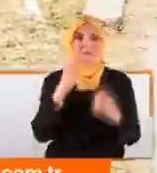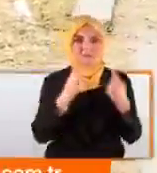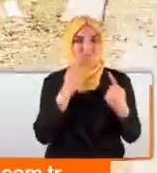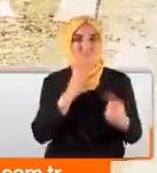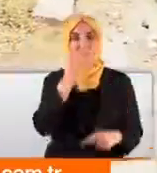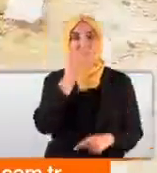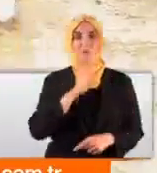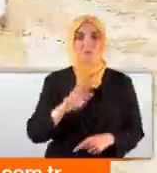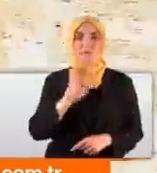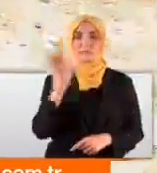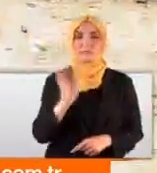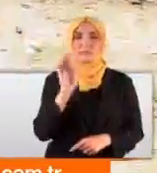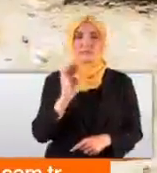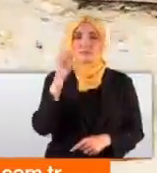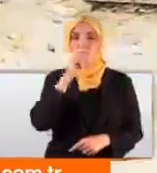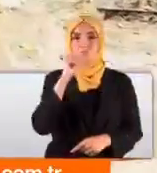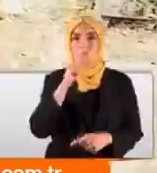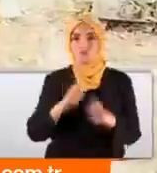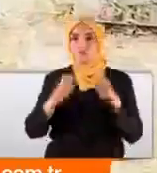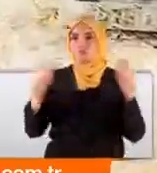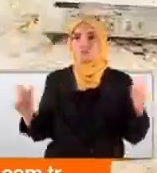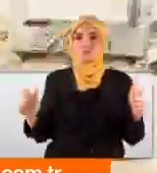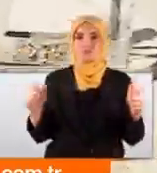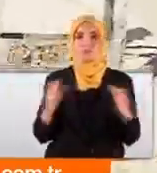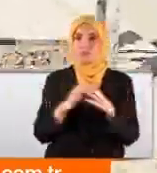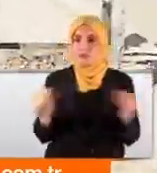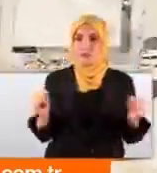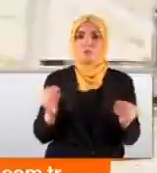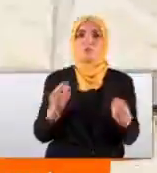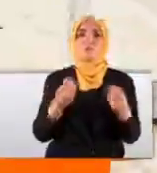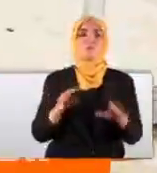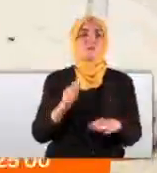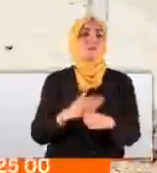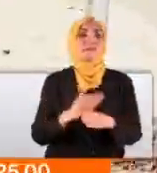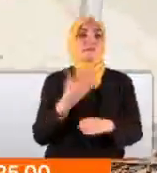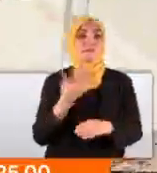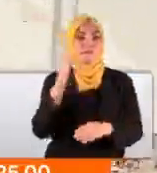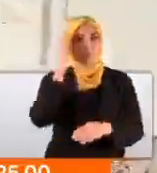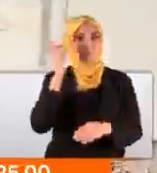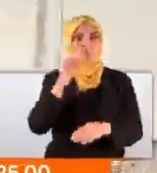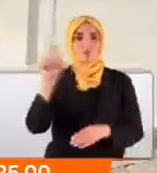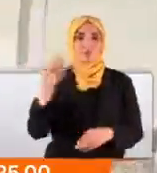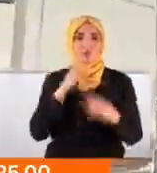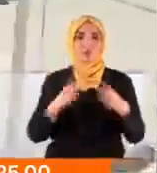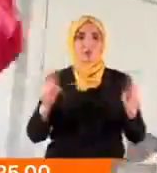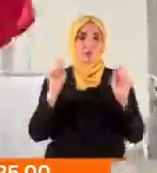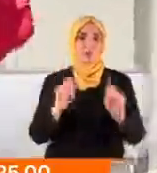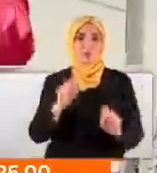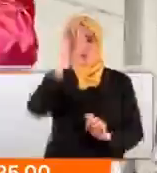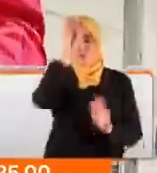kadar çoğalıyor? Neden yok olmuyor? İşte uzmanlardan konuyla alakalı bir açıklama geldi ve İstanbul Büyükşehir